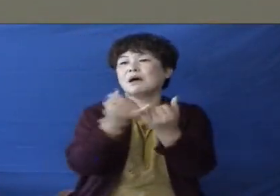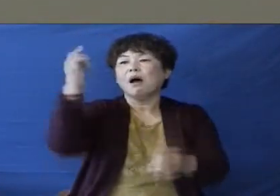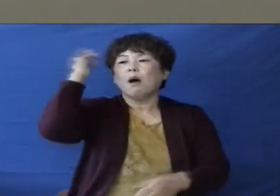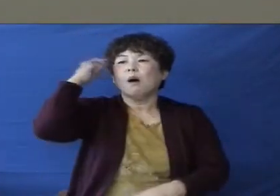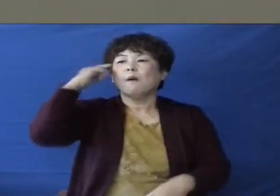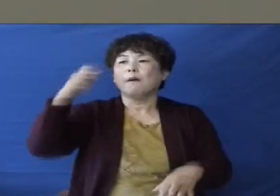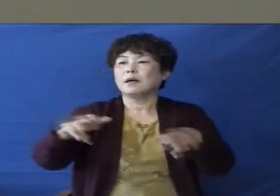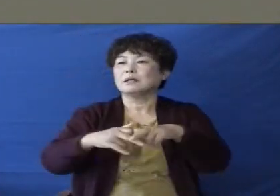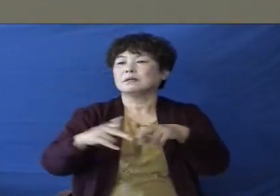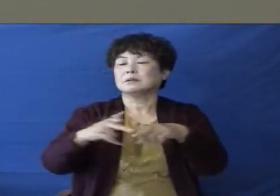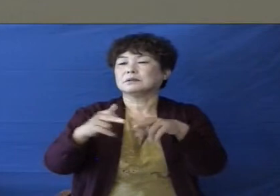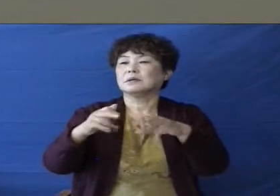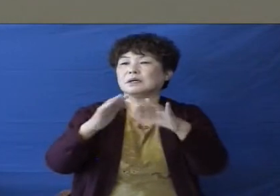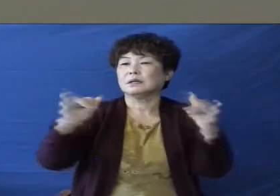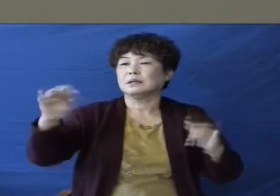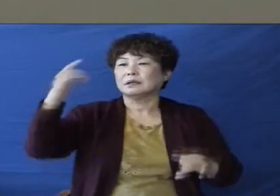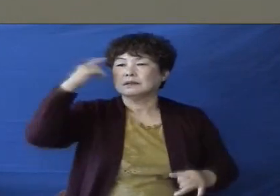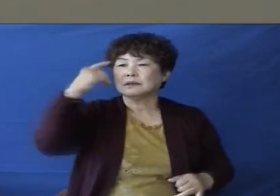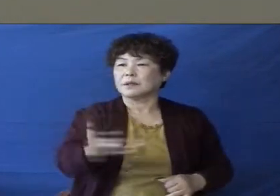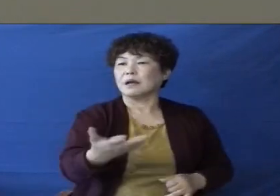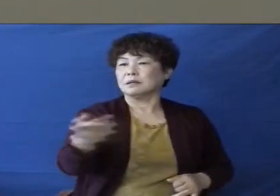내일 해주세요 이렇게 하겠습니까